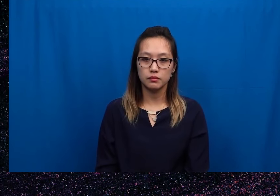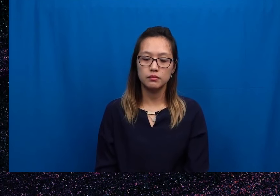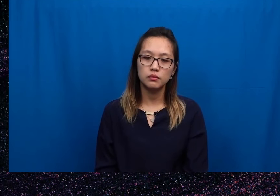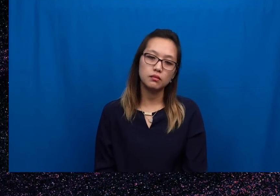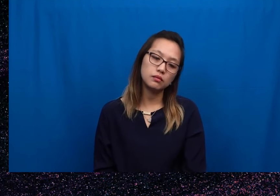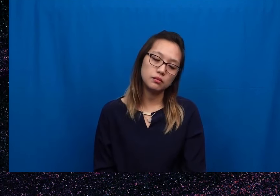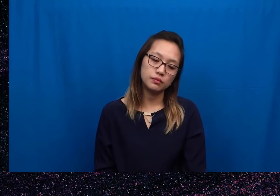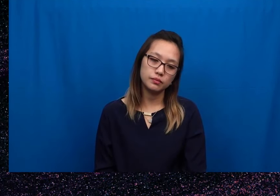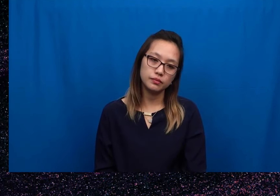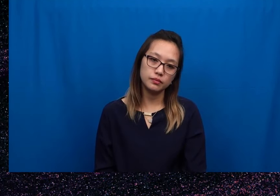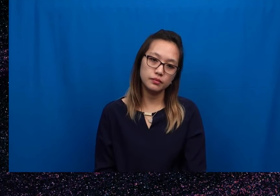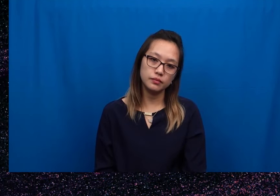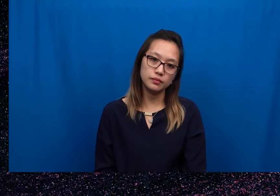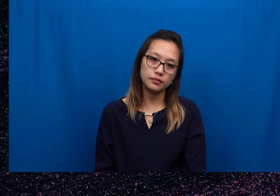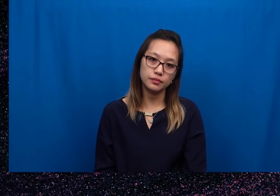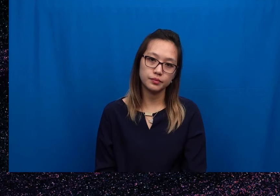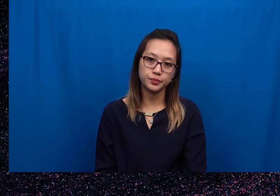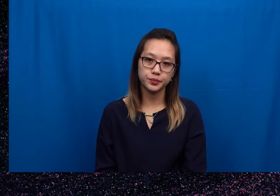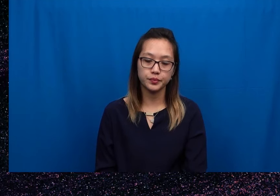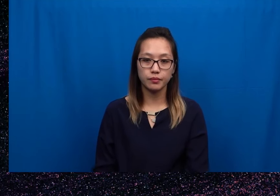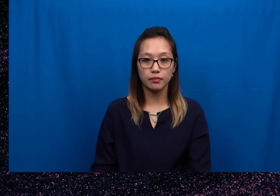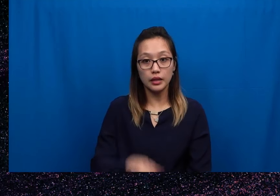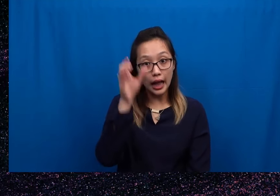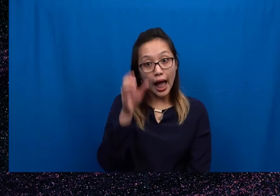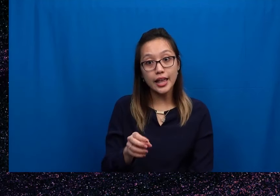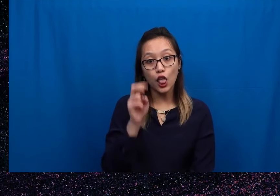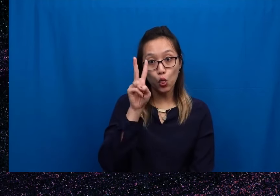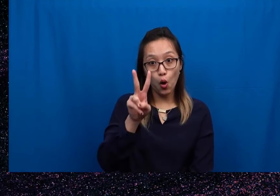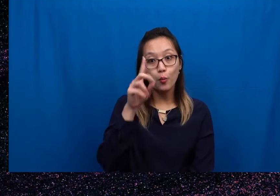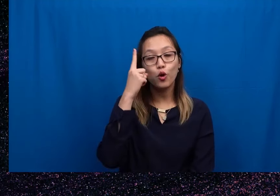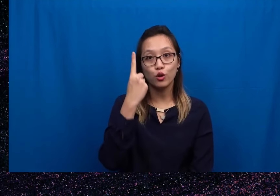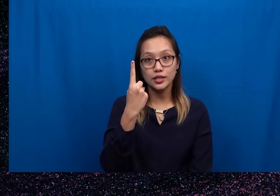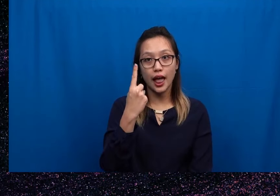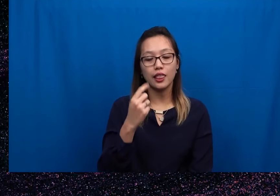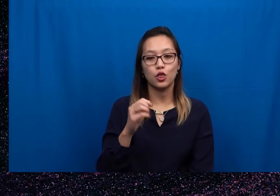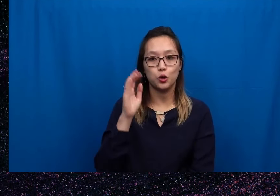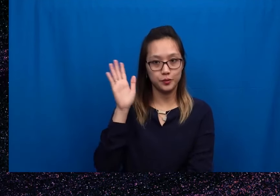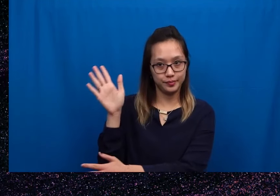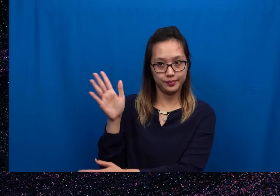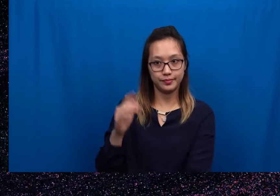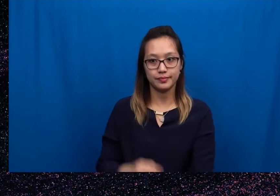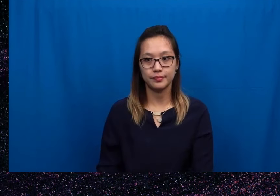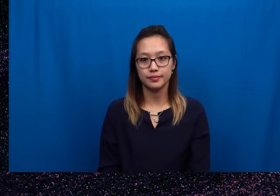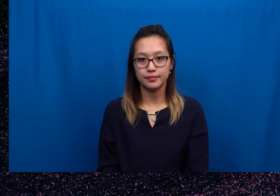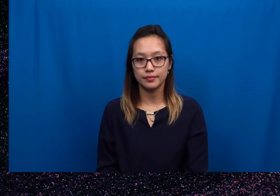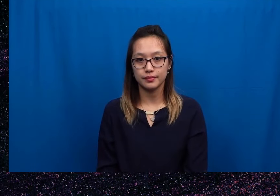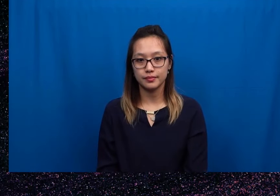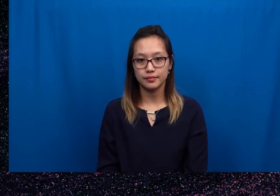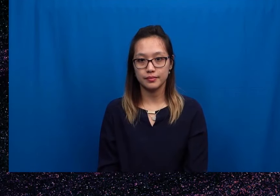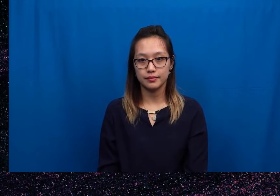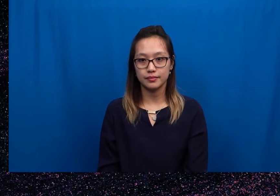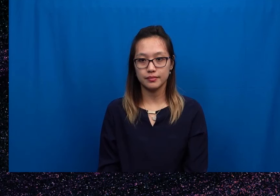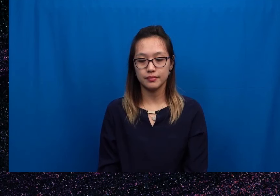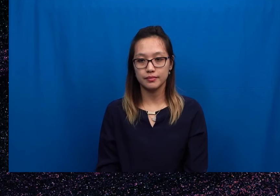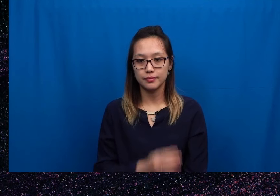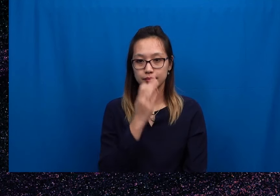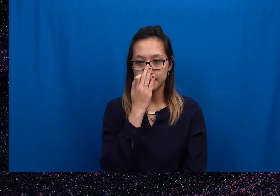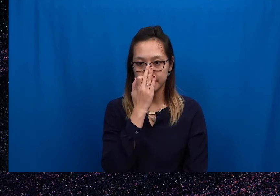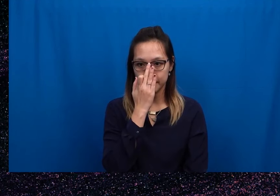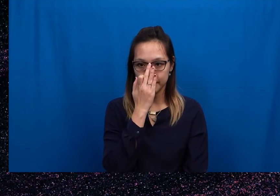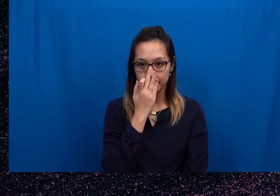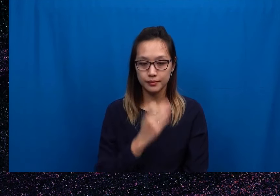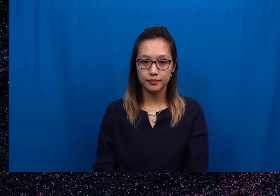sudah mencengkeram aku. Demikianlah aku dapati hukum ini. Jika aku menghendaki berbuat apa yang baik, yang